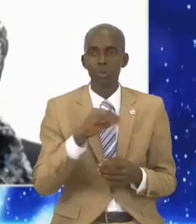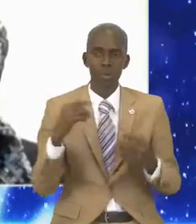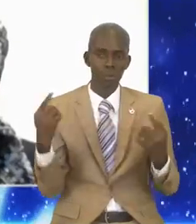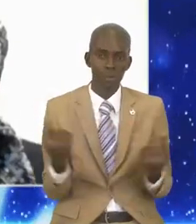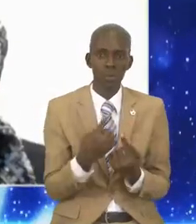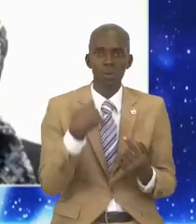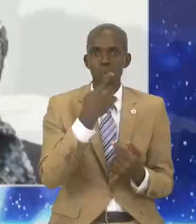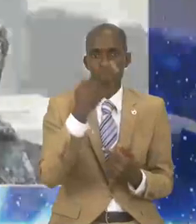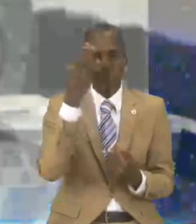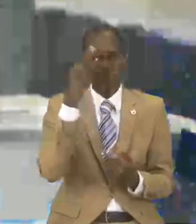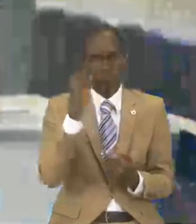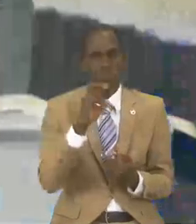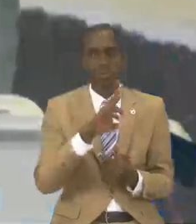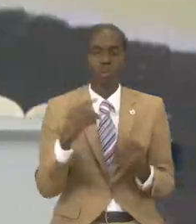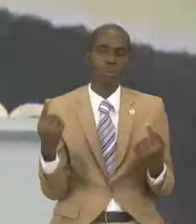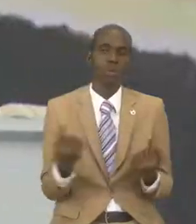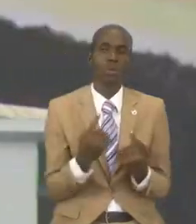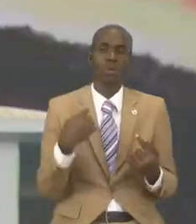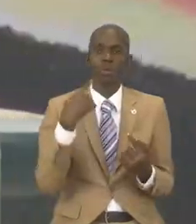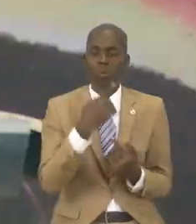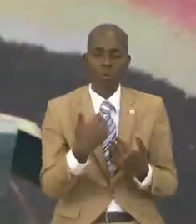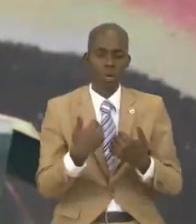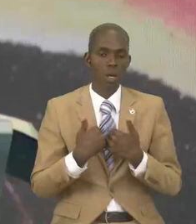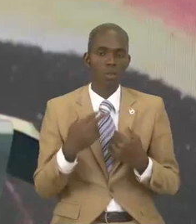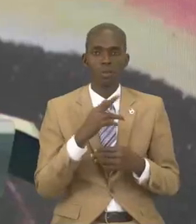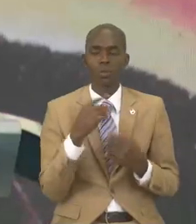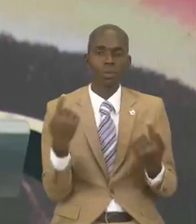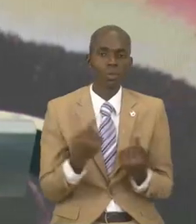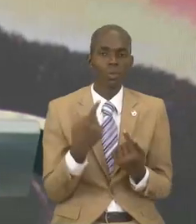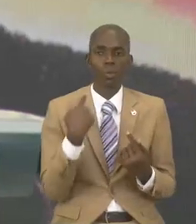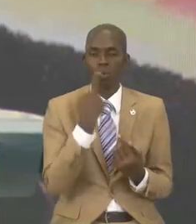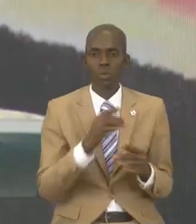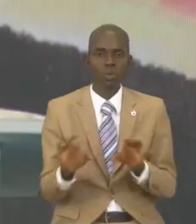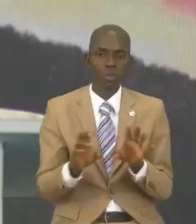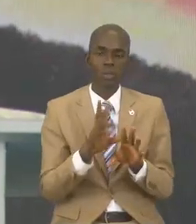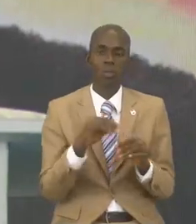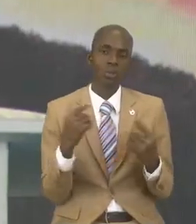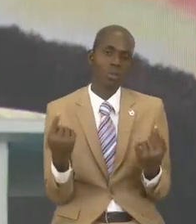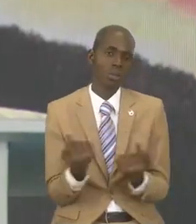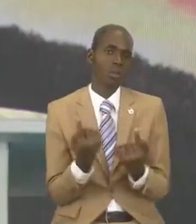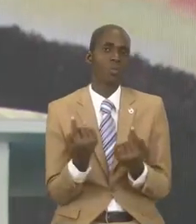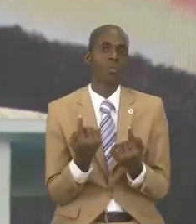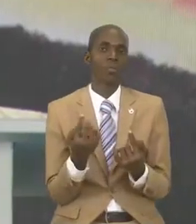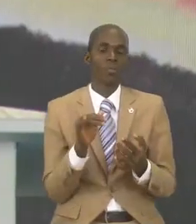qui n'a point connu de péché, qui n'avait aucun péché, qui n'a commis aucun péché.